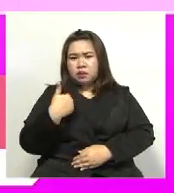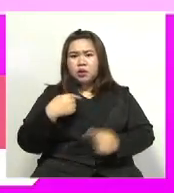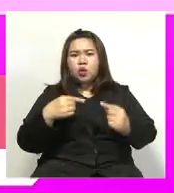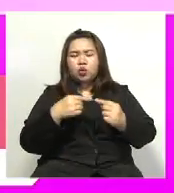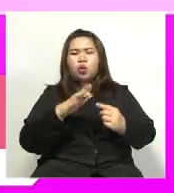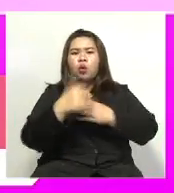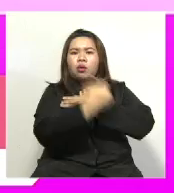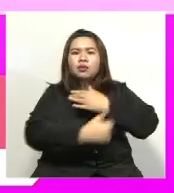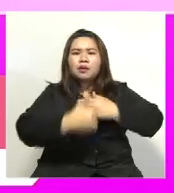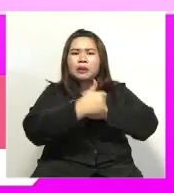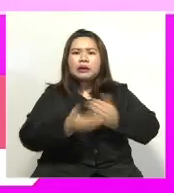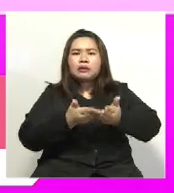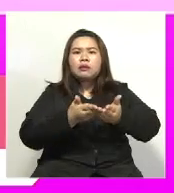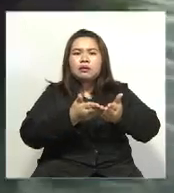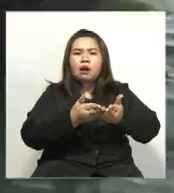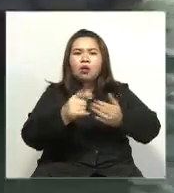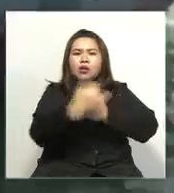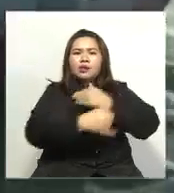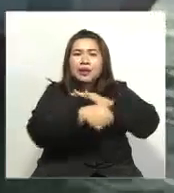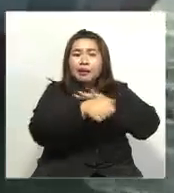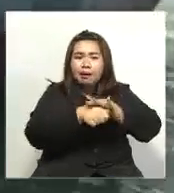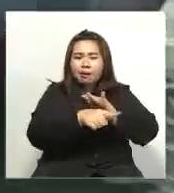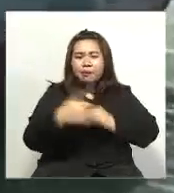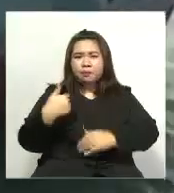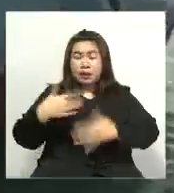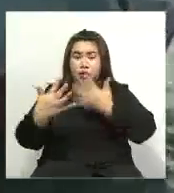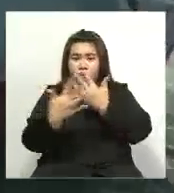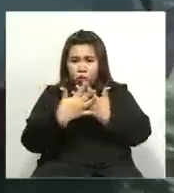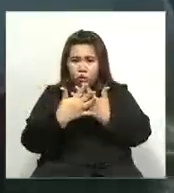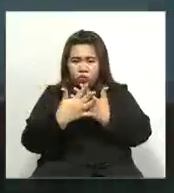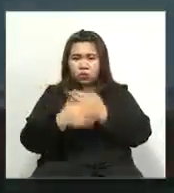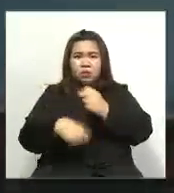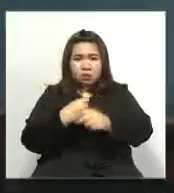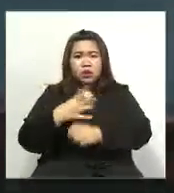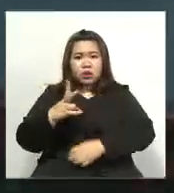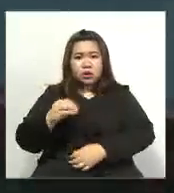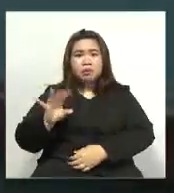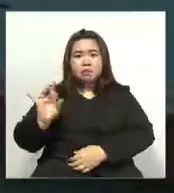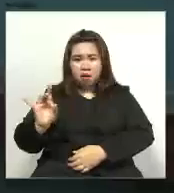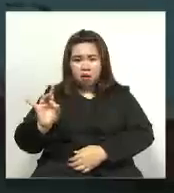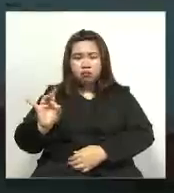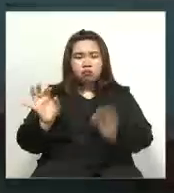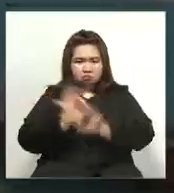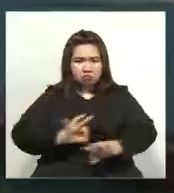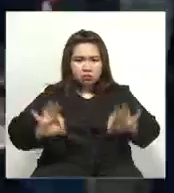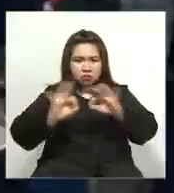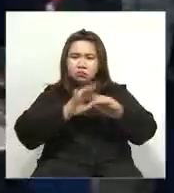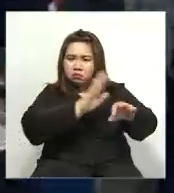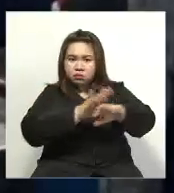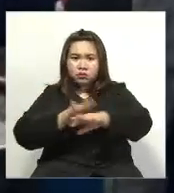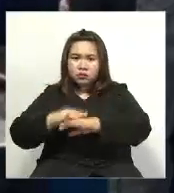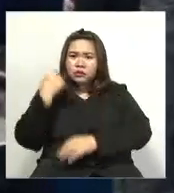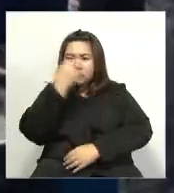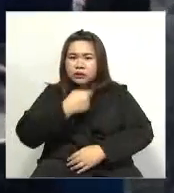าโดยจำคุกจำเลย11คนโทษจำคุกสูงสุดถึง78ปีโดยเฉพาะผมขอเน้นย้ำกับทุกหน่วยงาน